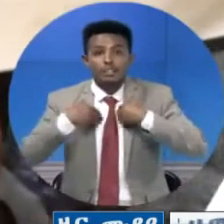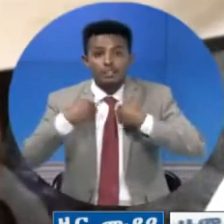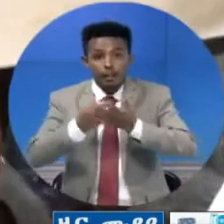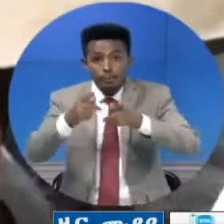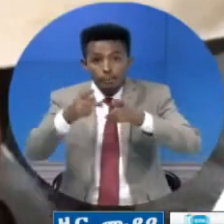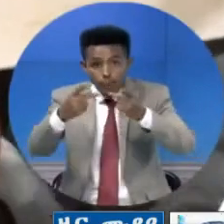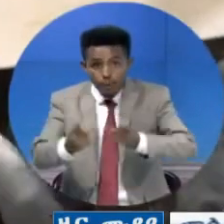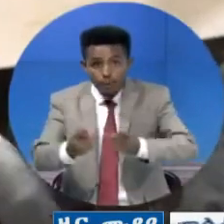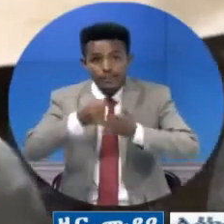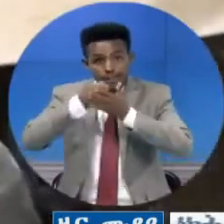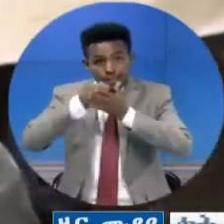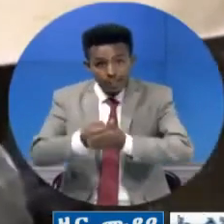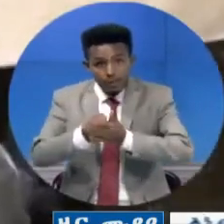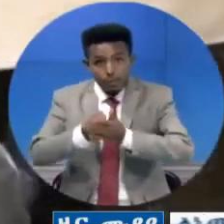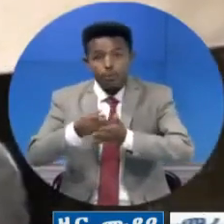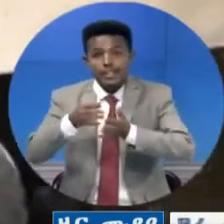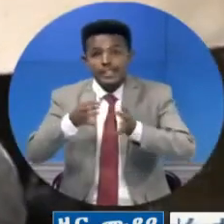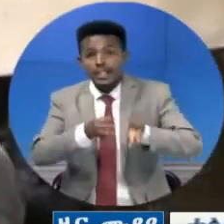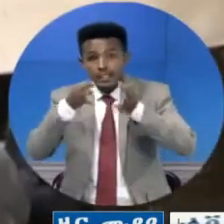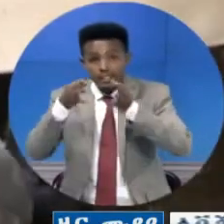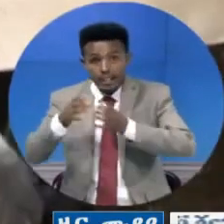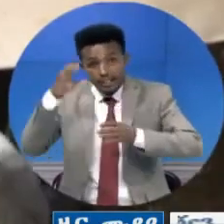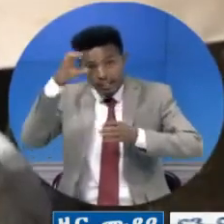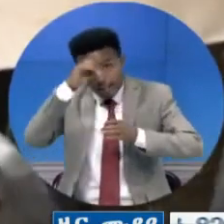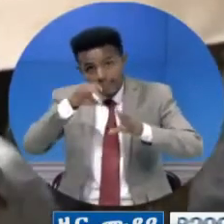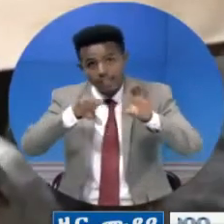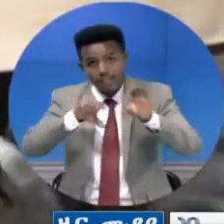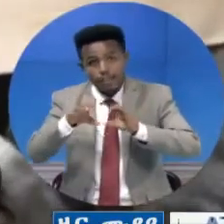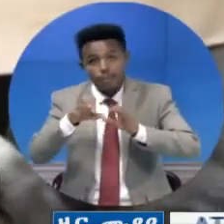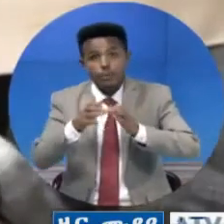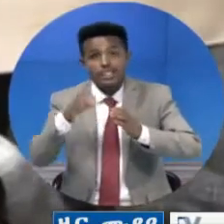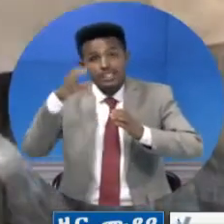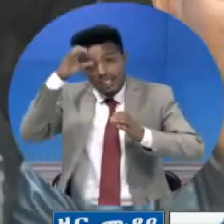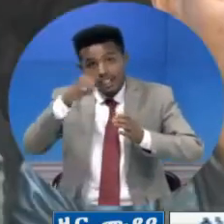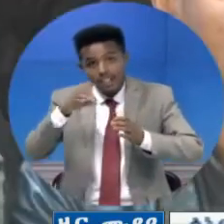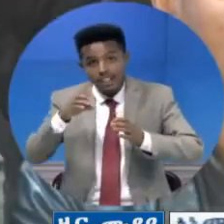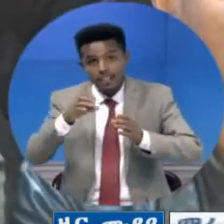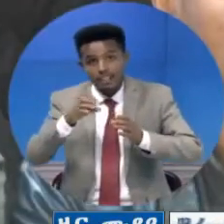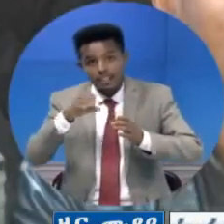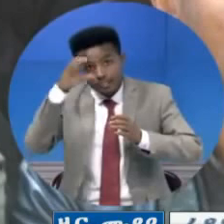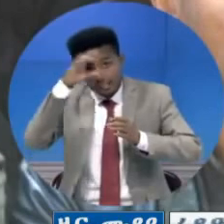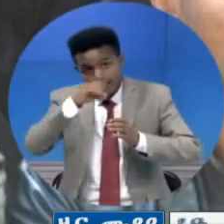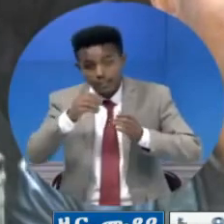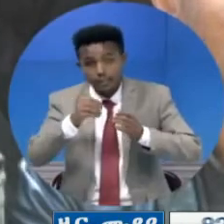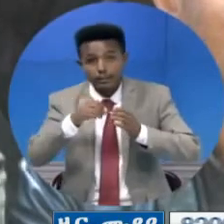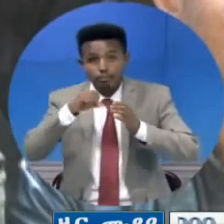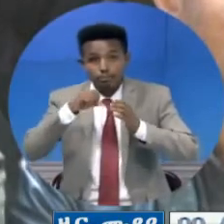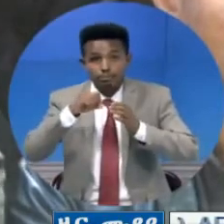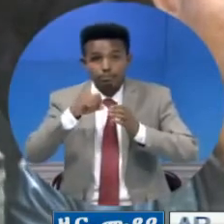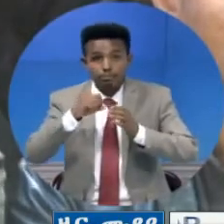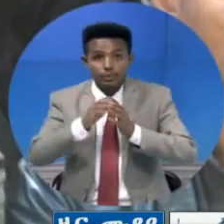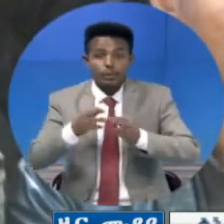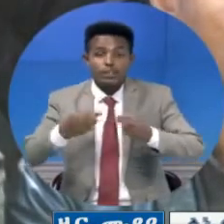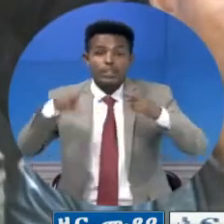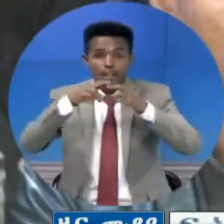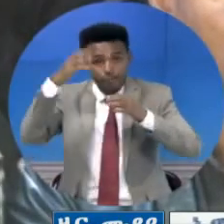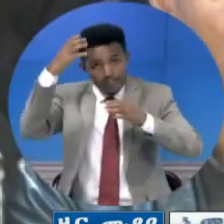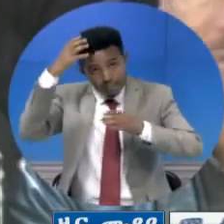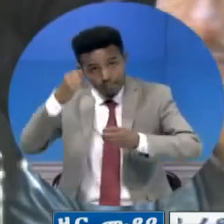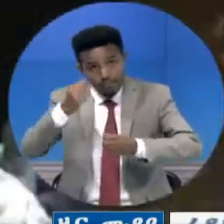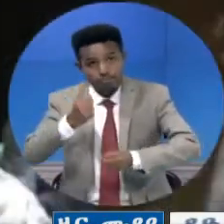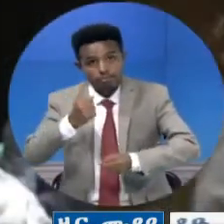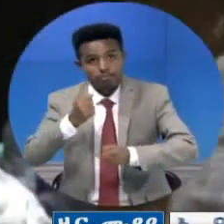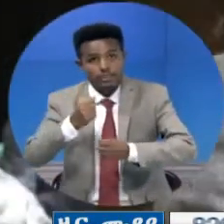ተጠንቶ ጸድቆ ካሳ እንዲገመት ተደርጎ የካሳ ግምቱን የፌዴራል መንግስት እንዲከፍል ጥያቄያችንን አቅርበናል። ከኢንዱስትሪ መንደር